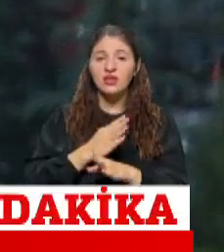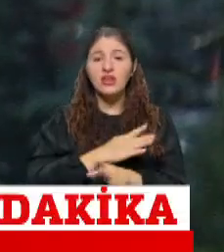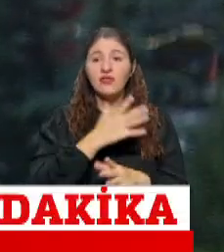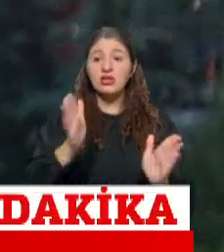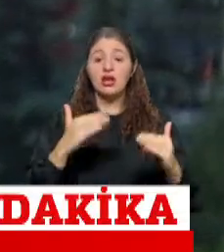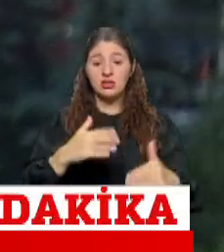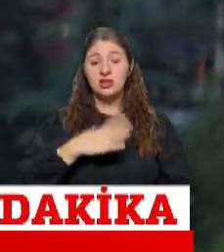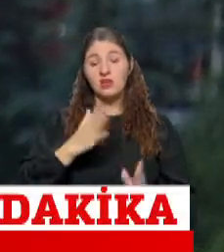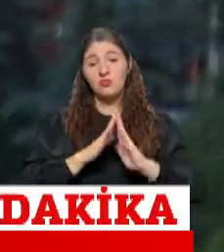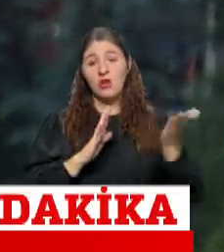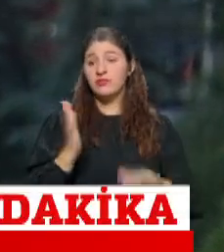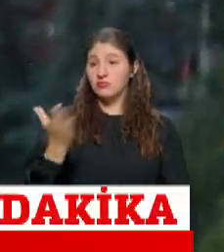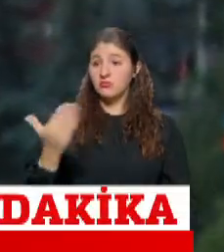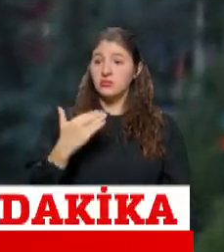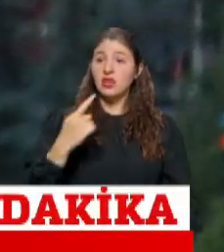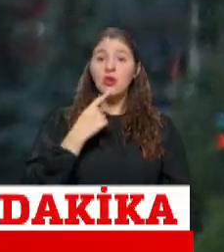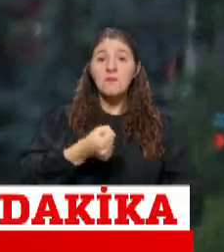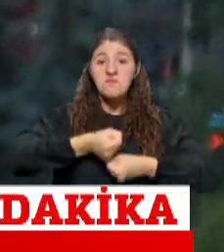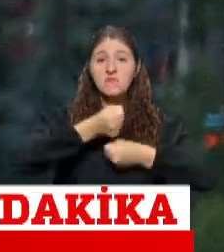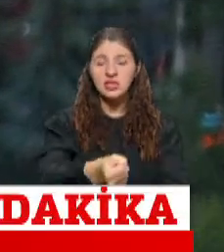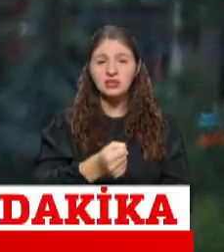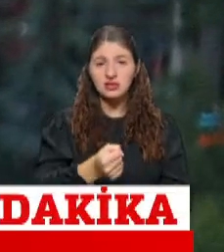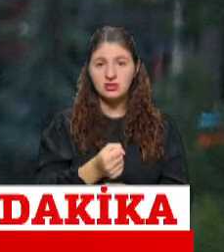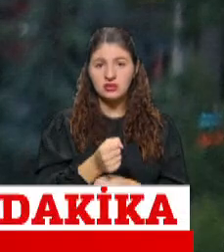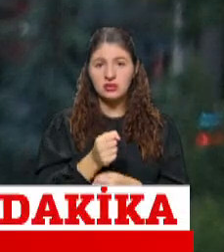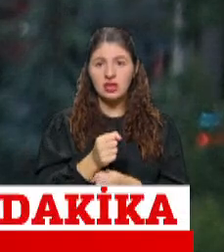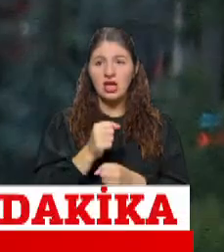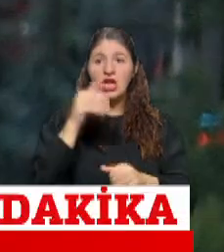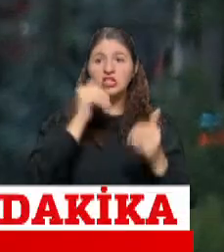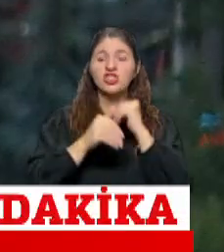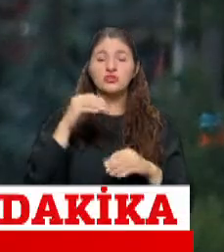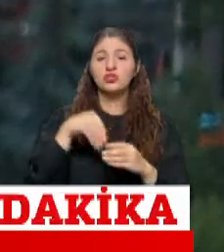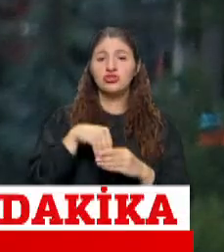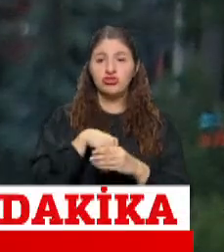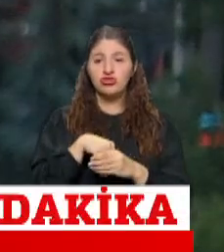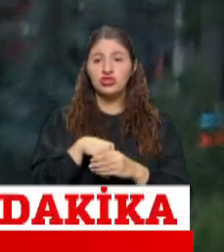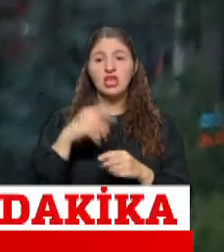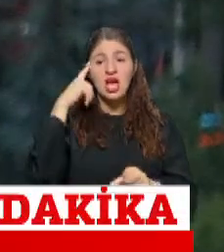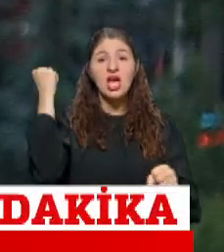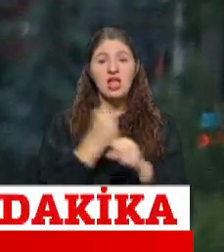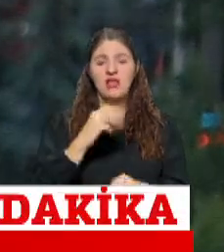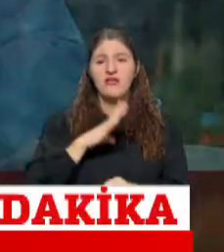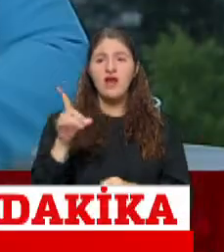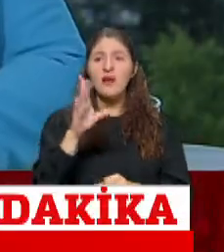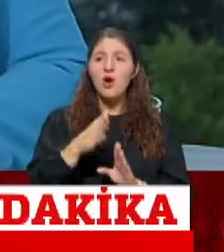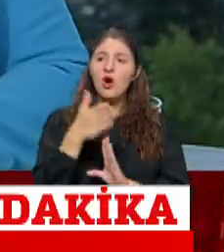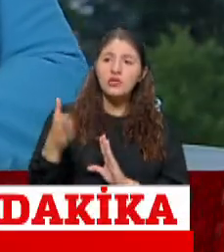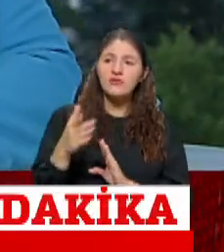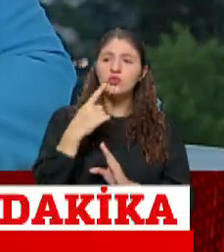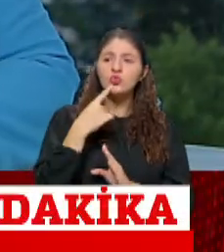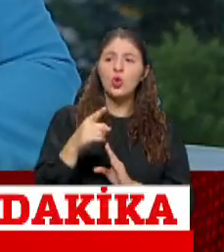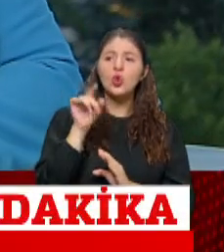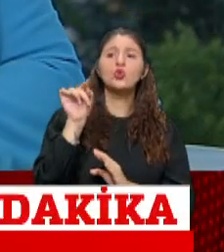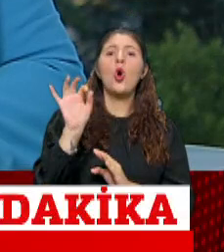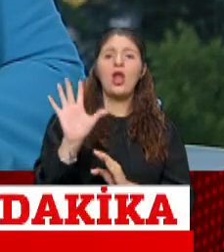Sandık isteyen bir muhalefet var. Muhalefetin baskın seçim için ısrarı var. Ama öte taraftan